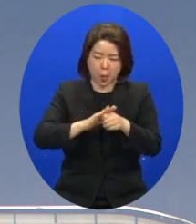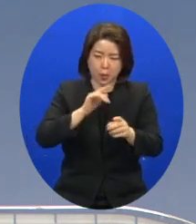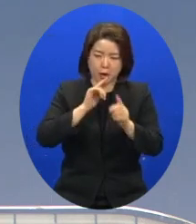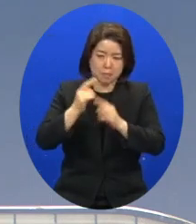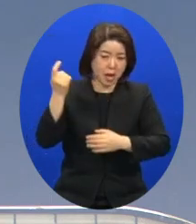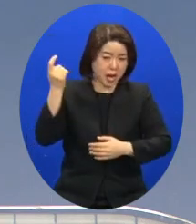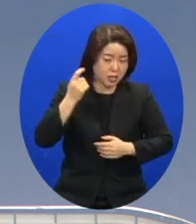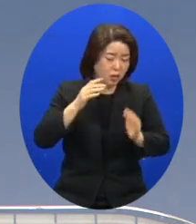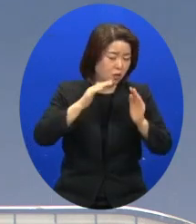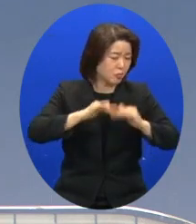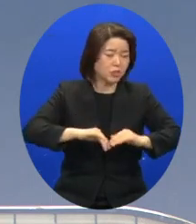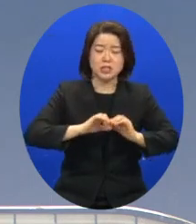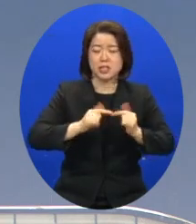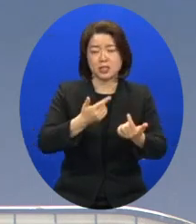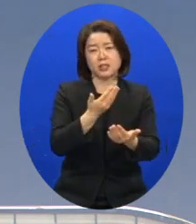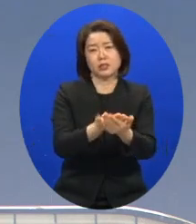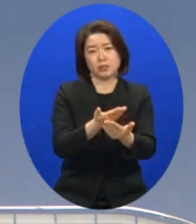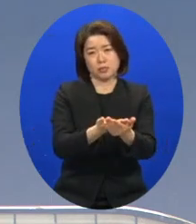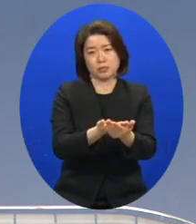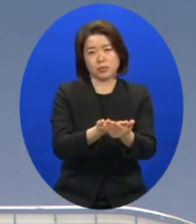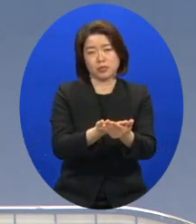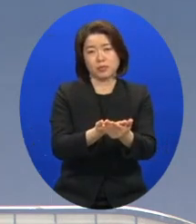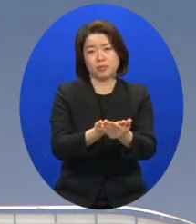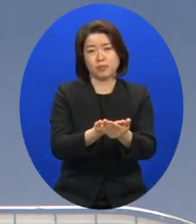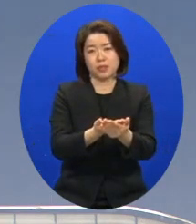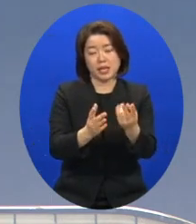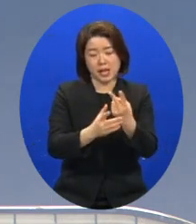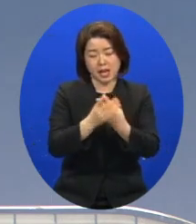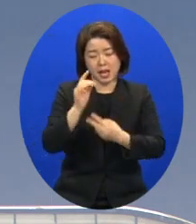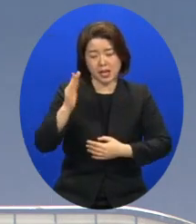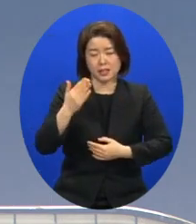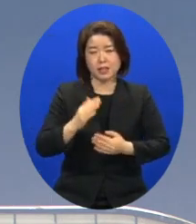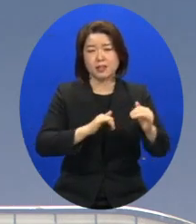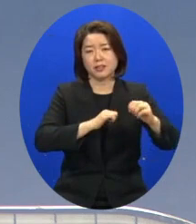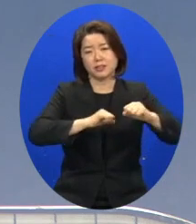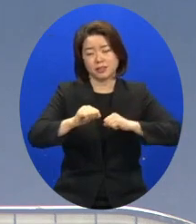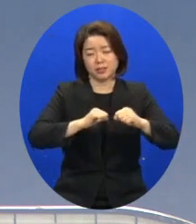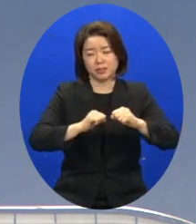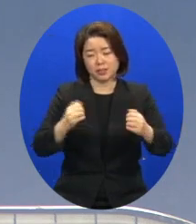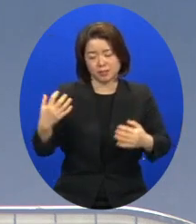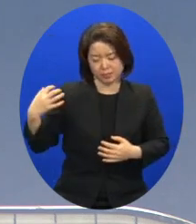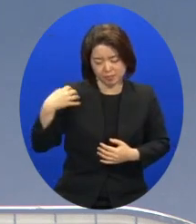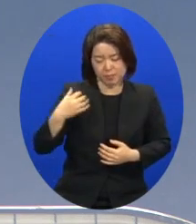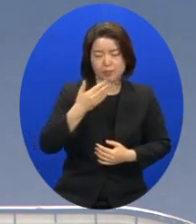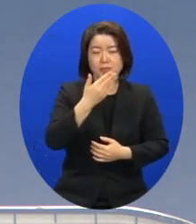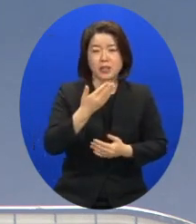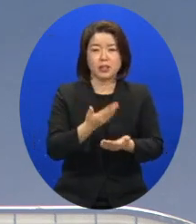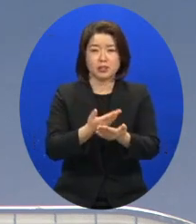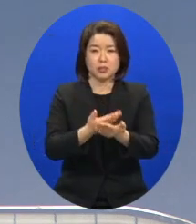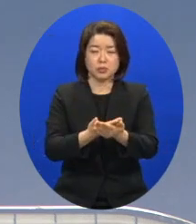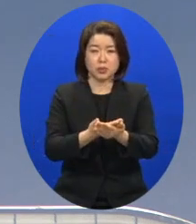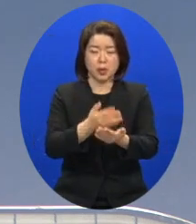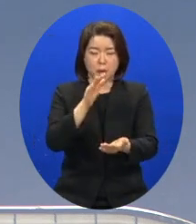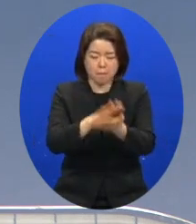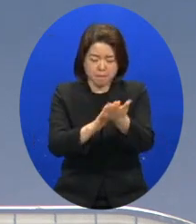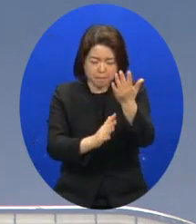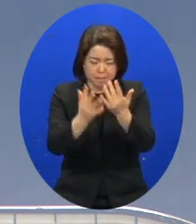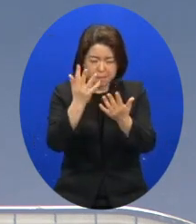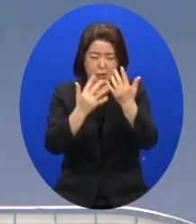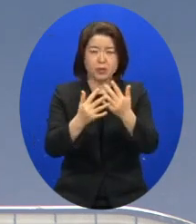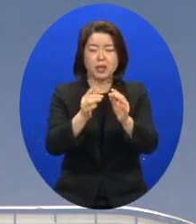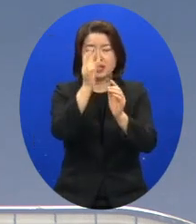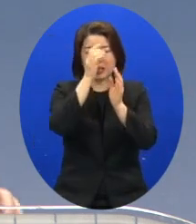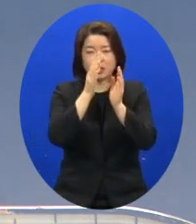무너지지 도 않게 주옵소서 바나 되는 역사를 감당하게 하소서 불과 같은 기도의 능력을